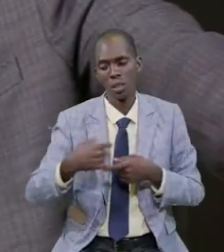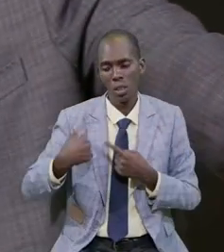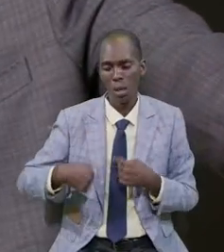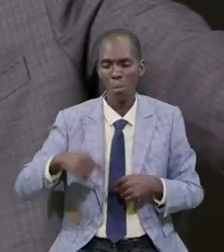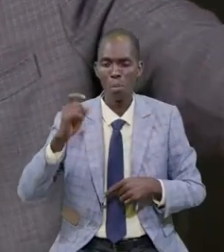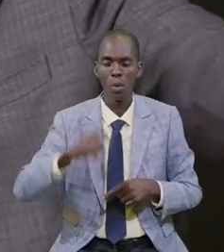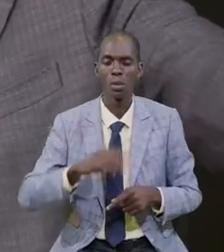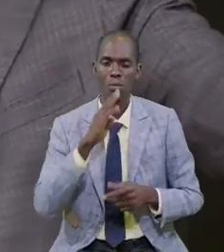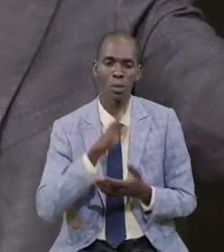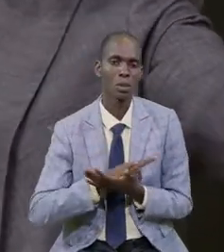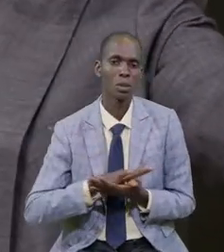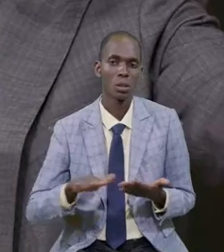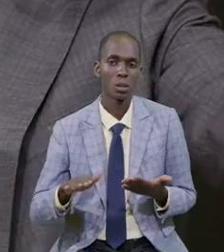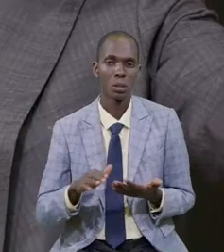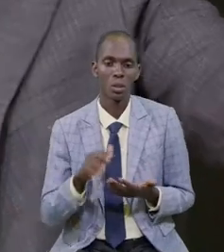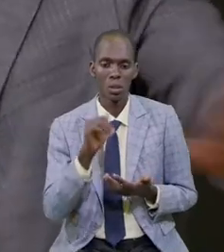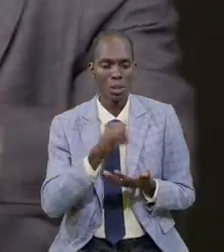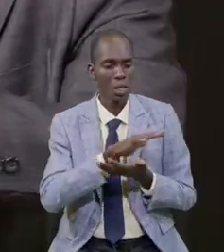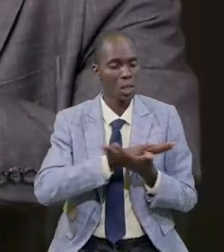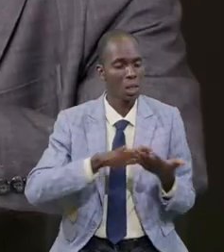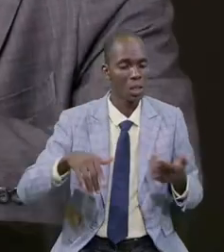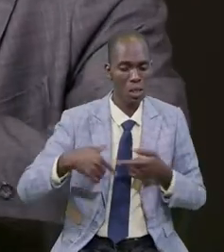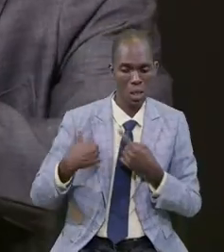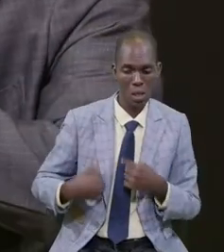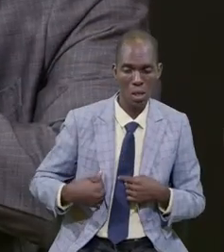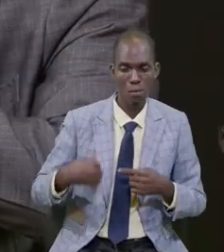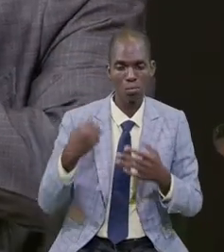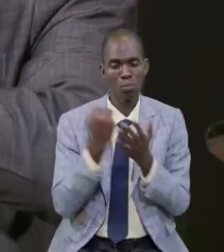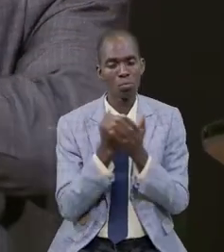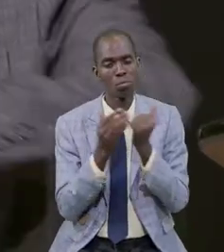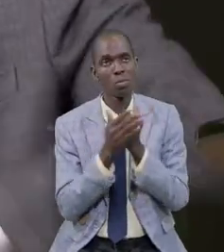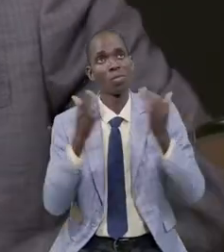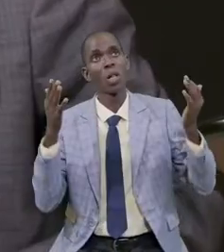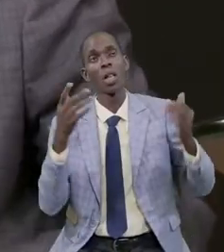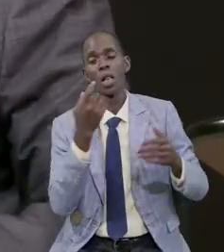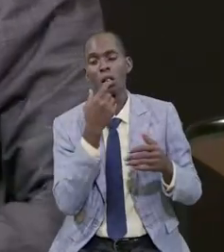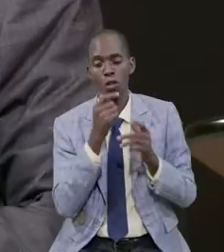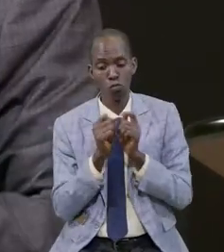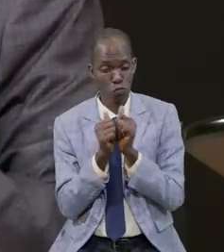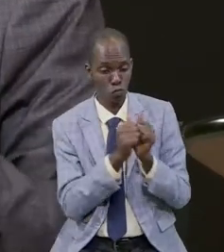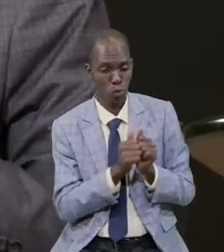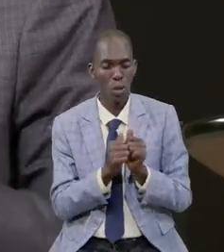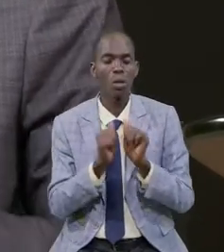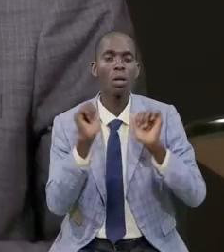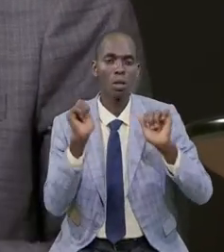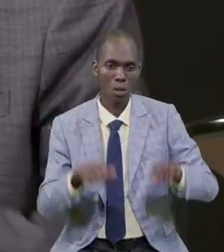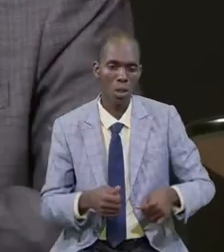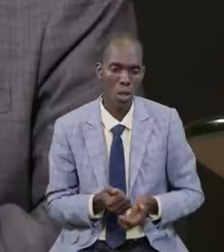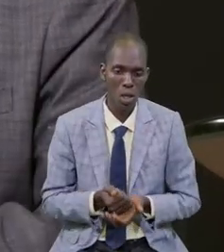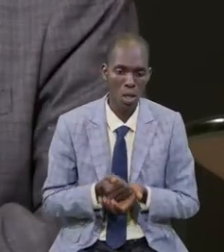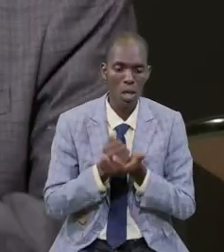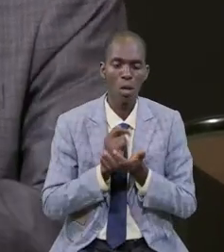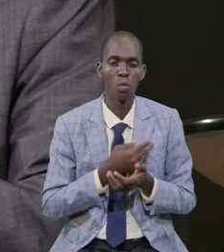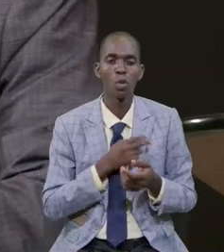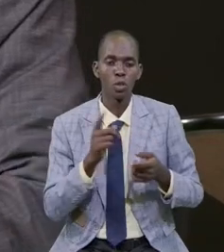Le cœur purifié, la langue crucifiée, combinée en... Cela nous aidera à